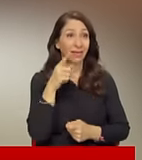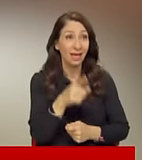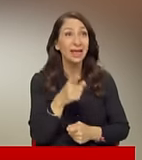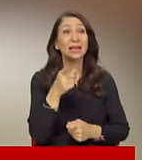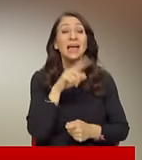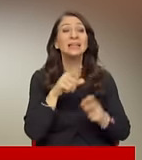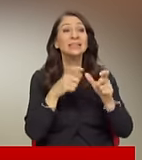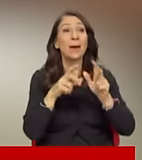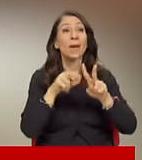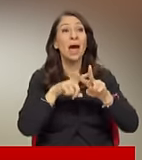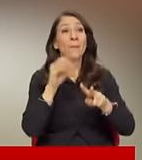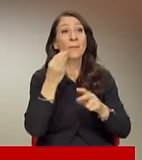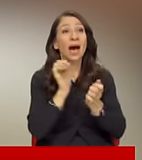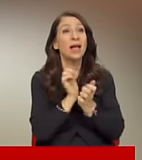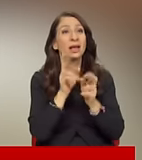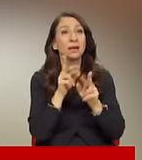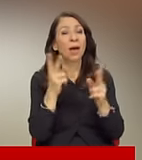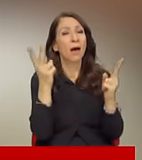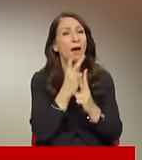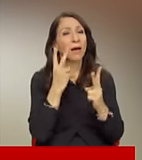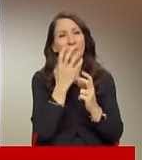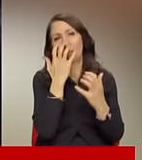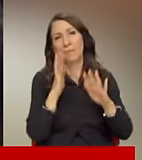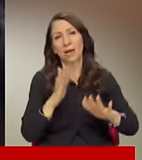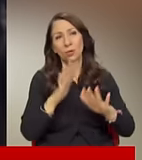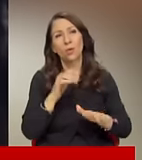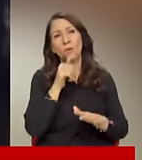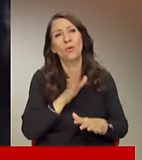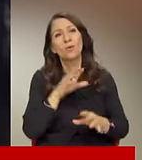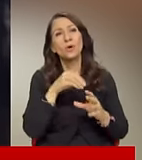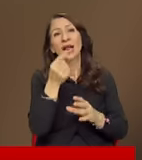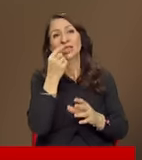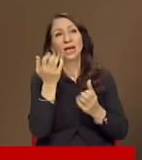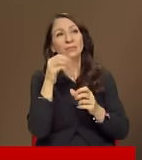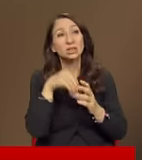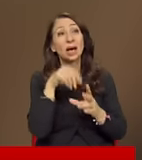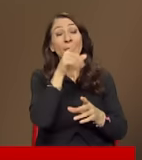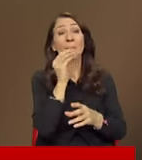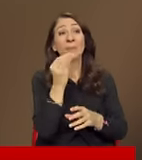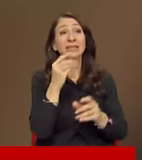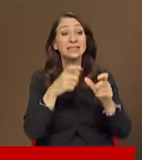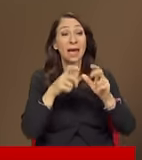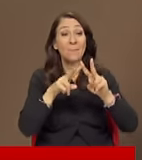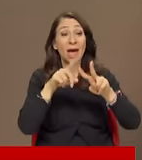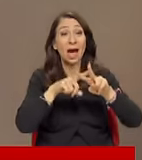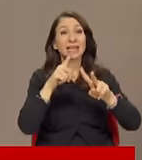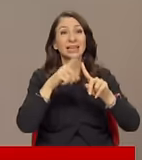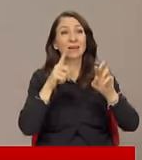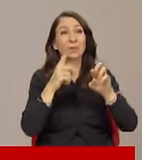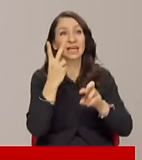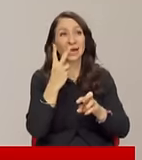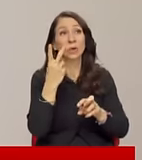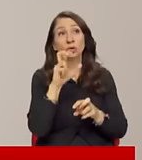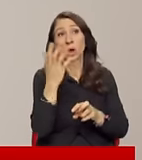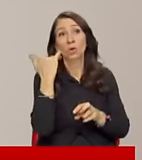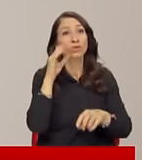diğer SMA'lı bebeklerin aileleri gibi gözleri yaşlı bekliyor bebekleri Aren'in ilacına kavuşmasını. Aren bebek SMA tip 2 hastası, yaklaşık 3